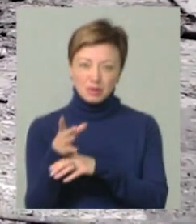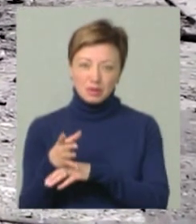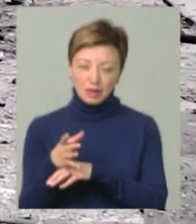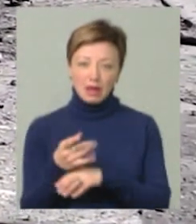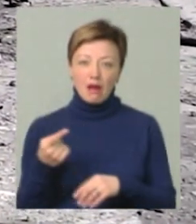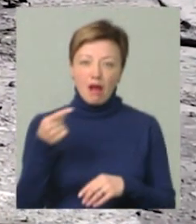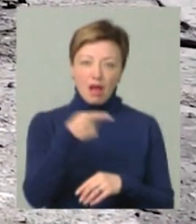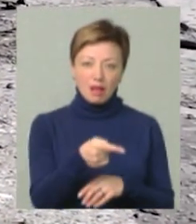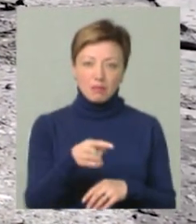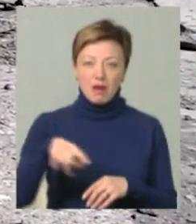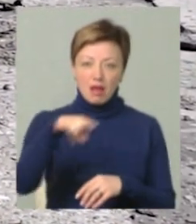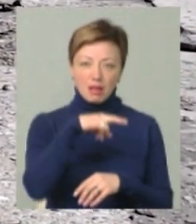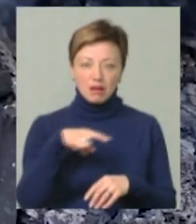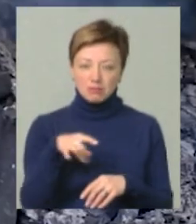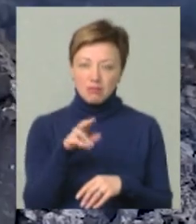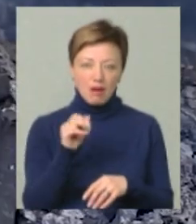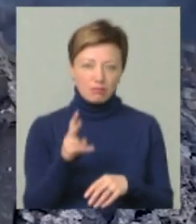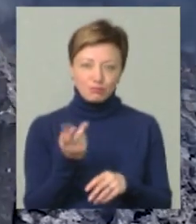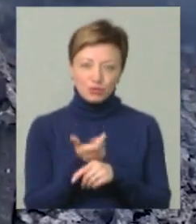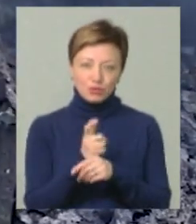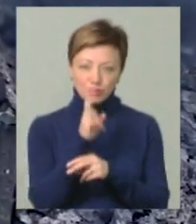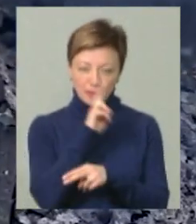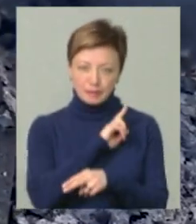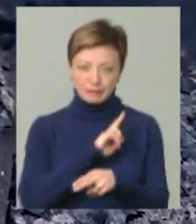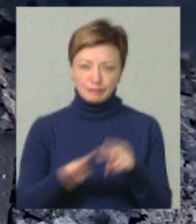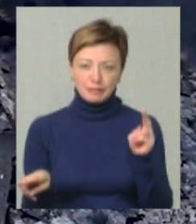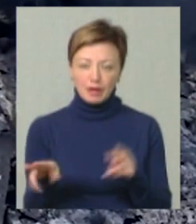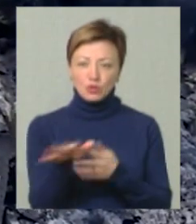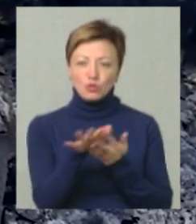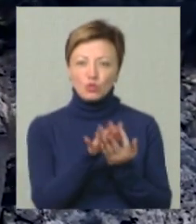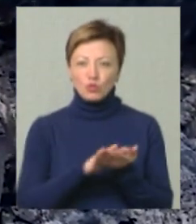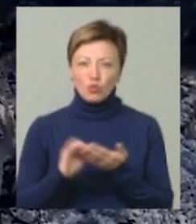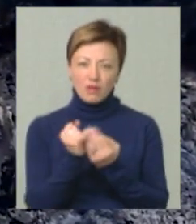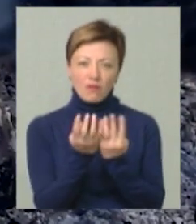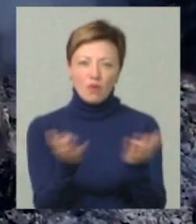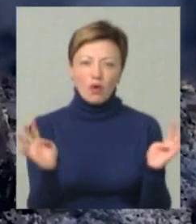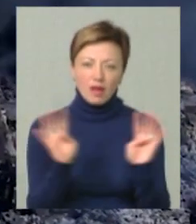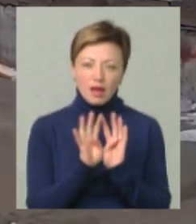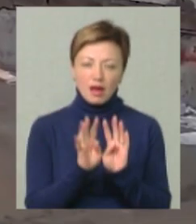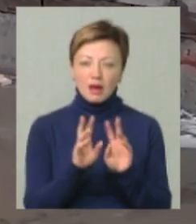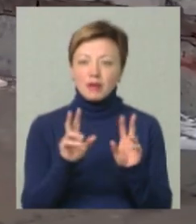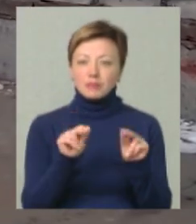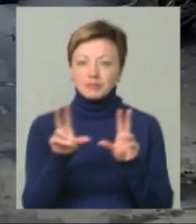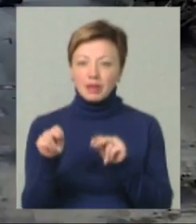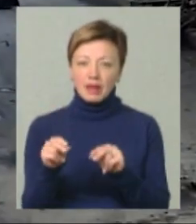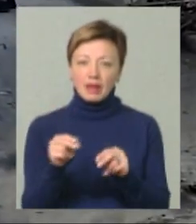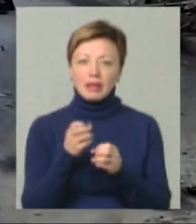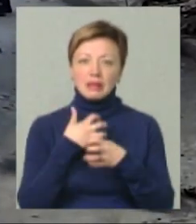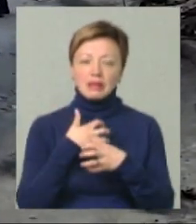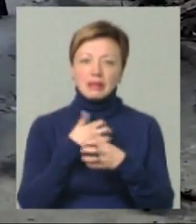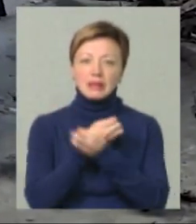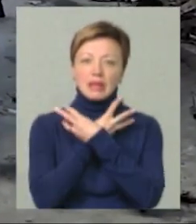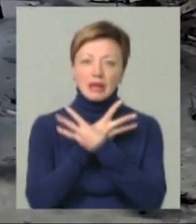і літаками екопарку більше немає. Зруйновано вольєри та інфраструктуру, дивом вціліли тигри і леви,